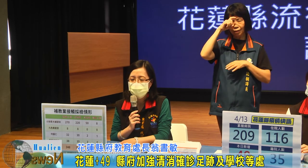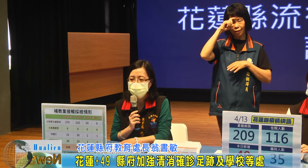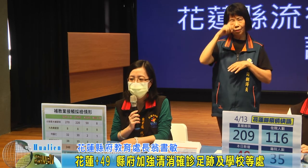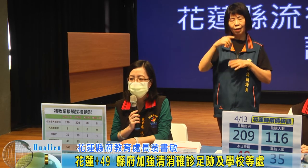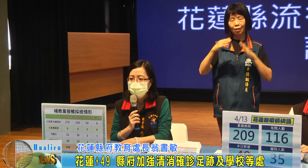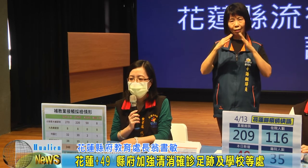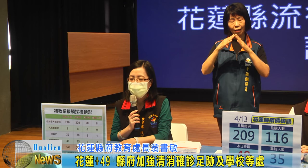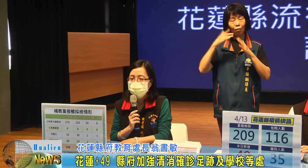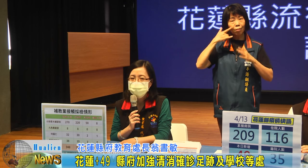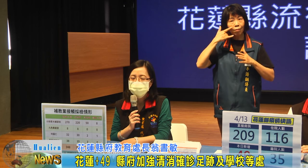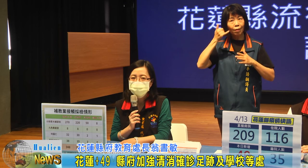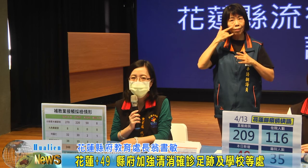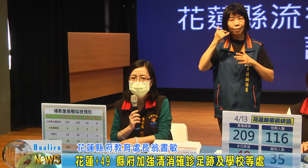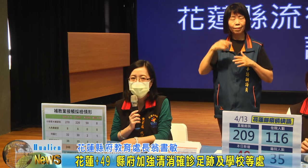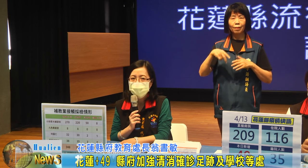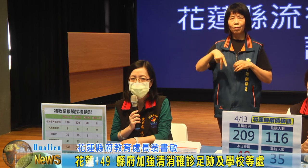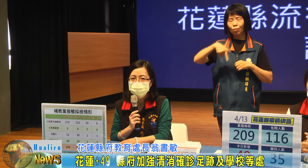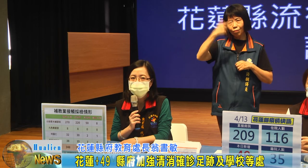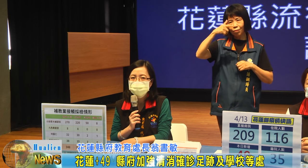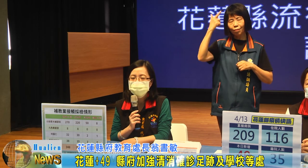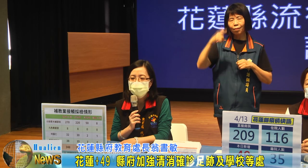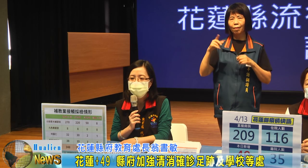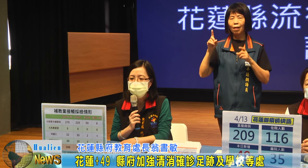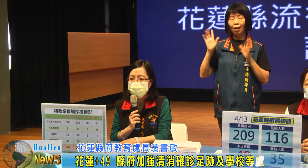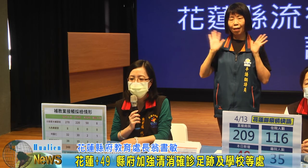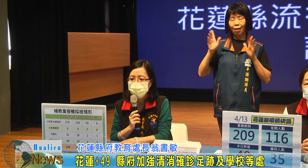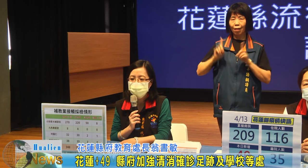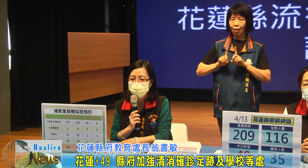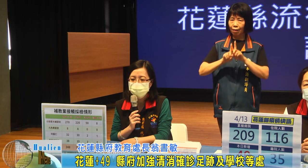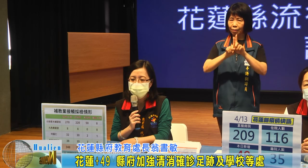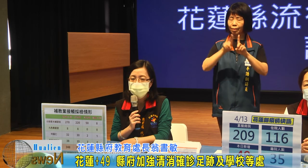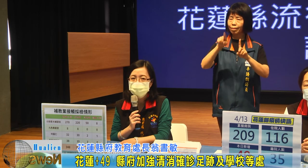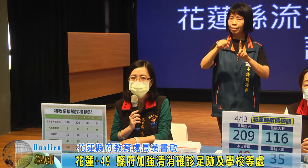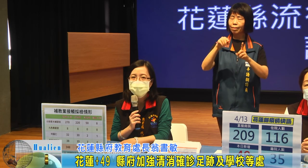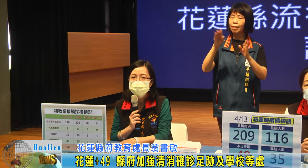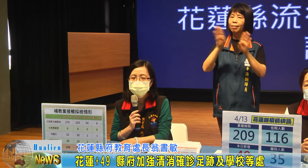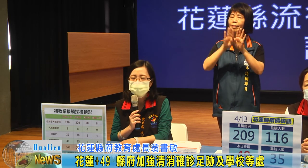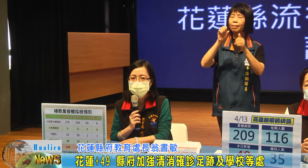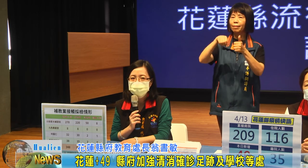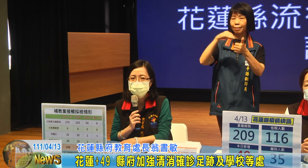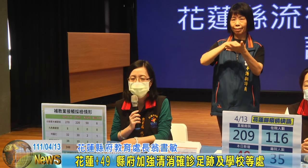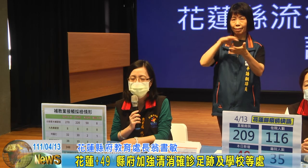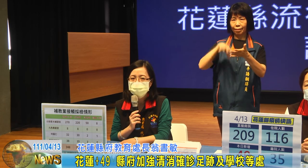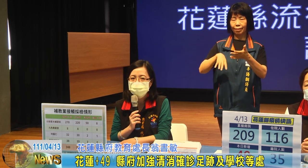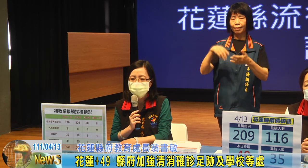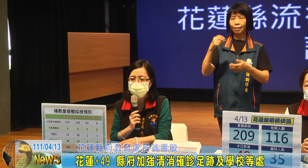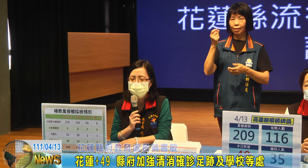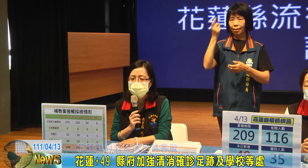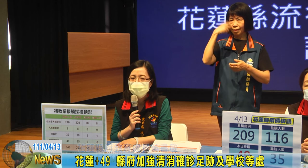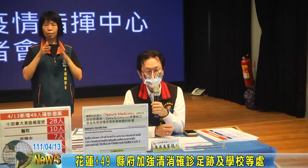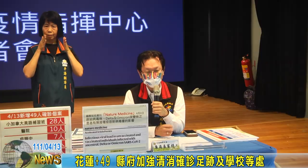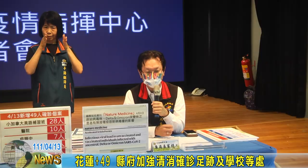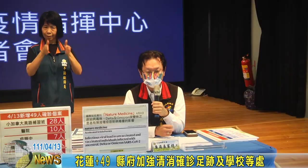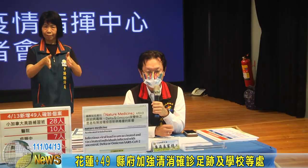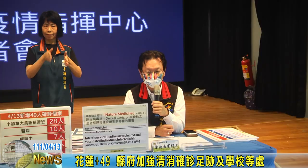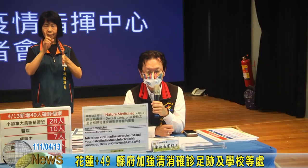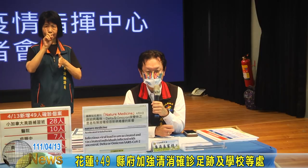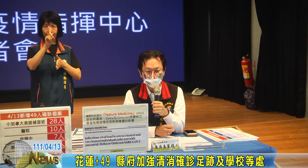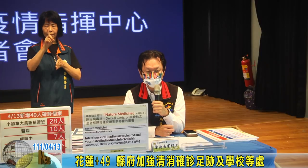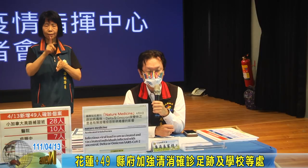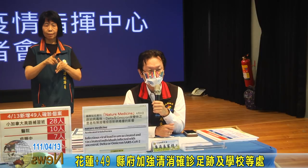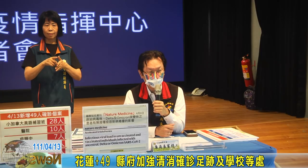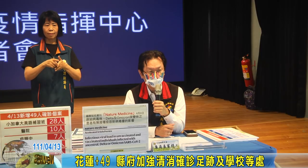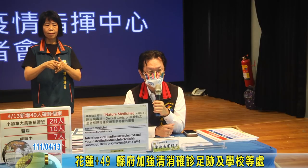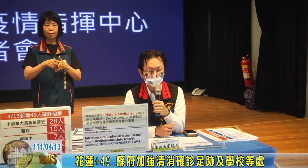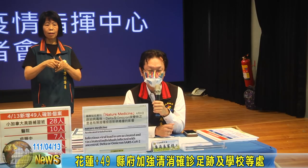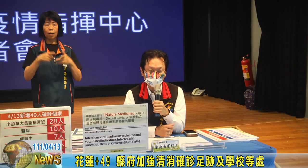们的家长，然后尽速的带孩子到相关门诺医院去进行采检的作业。 花莲县府也寄